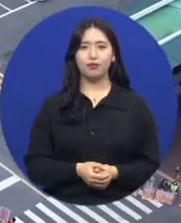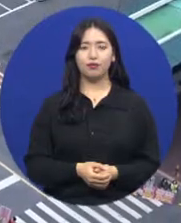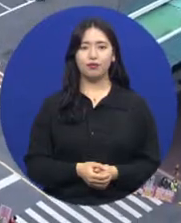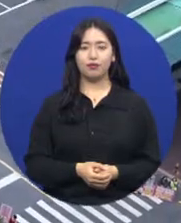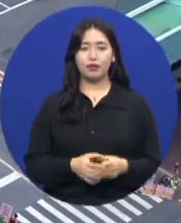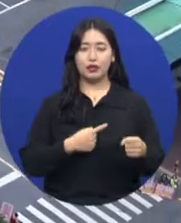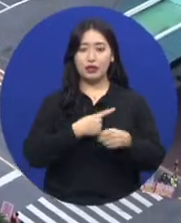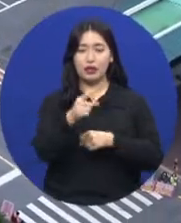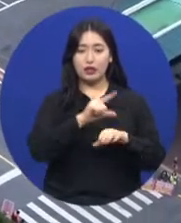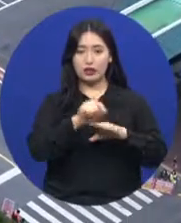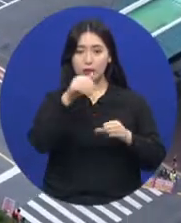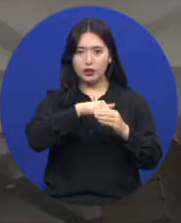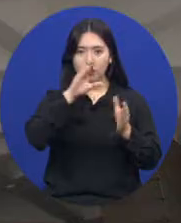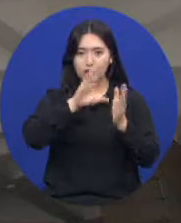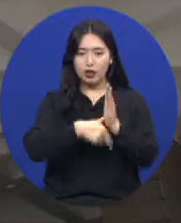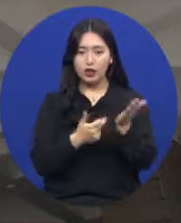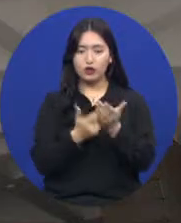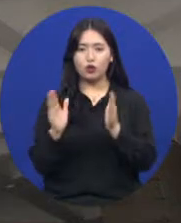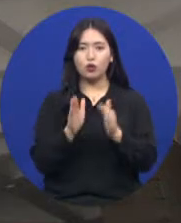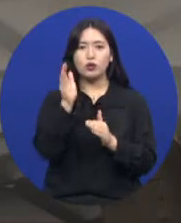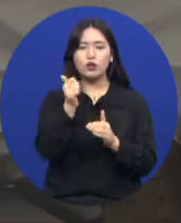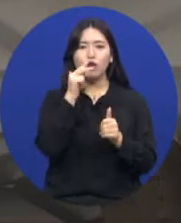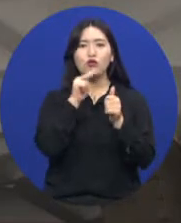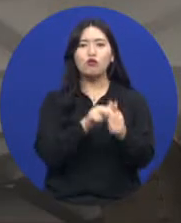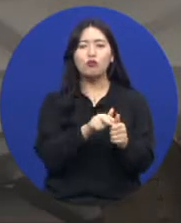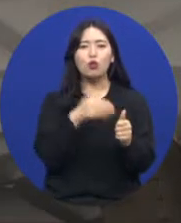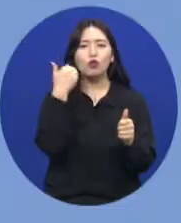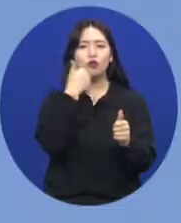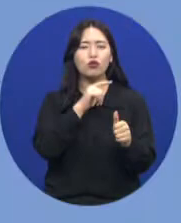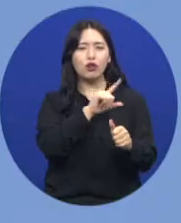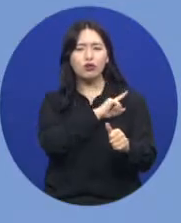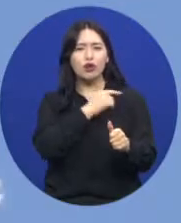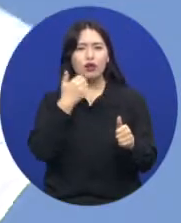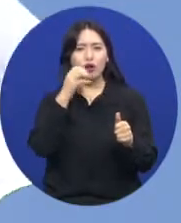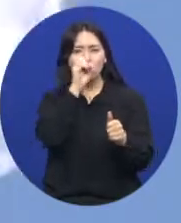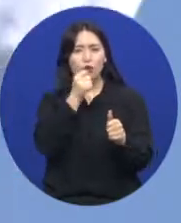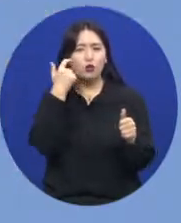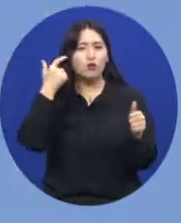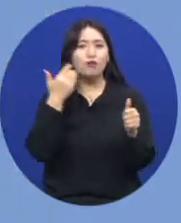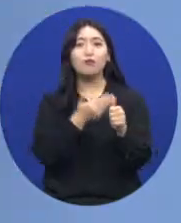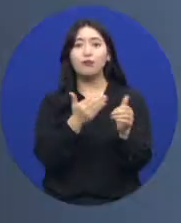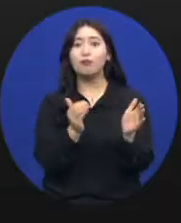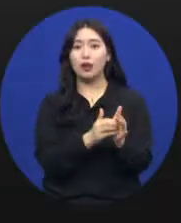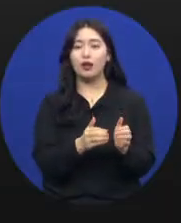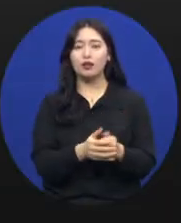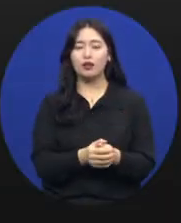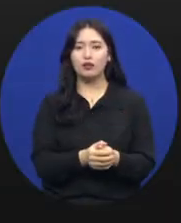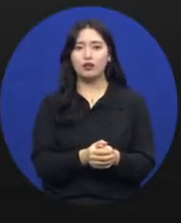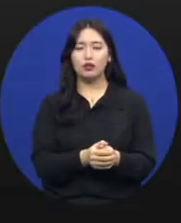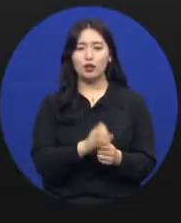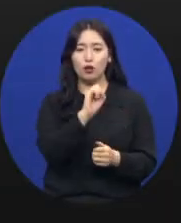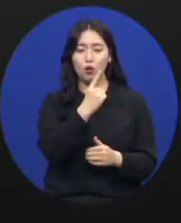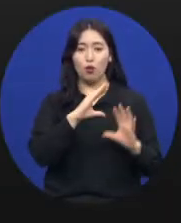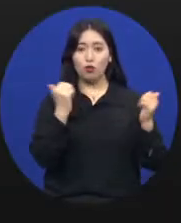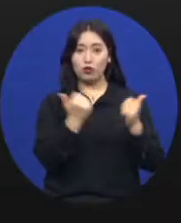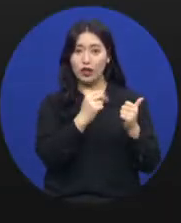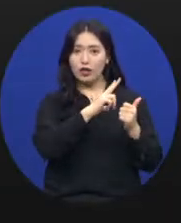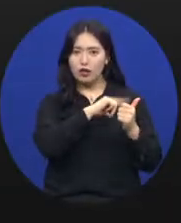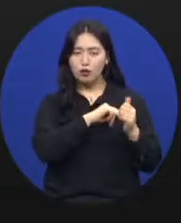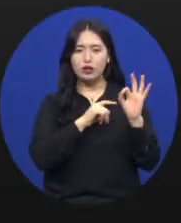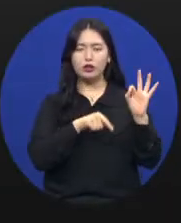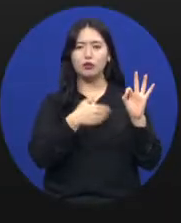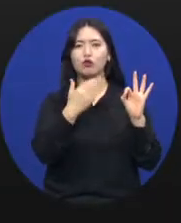내년 지방선거에서 제주도지사 후보로 누가 가장 낮다고 생각하는 지 물었습니다 오영은 국회의원이